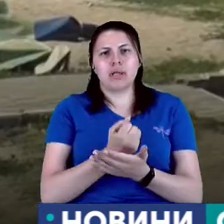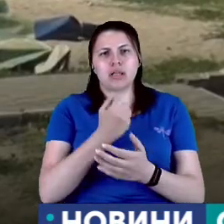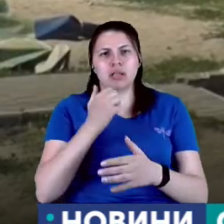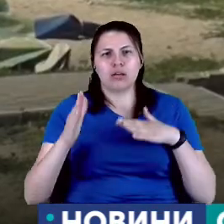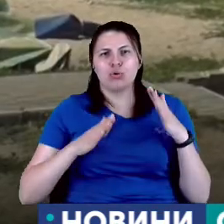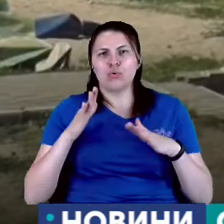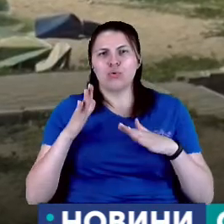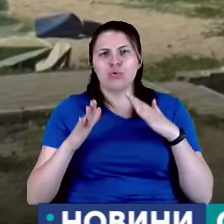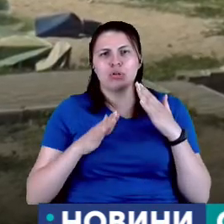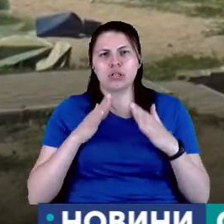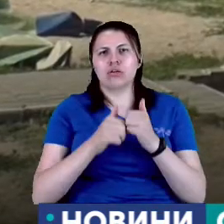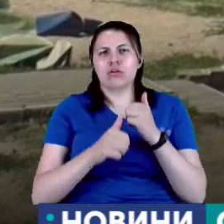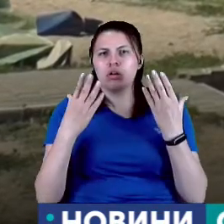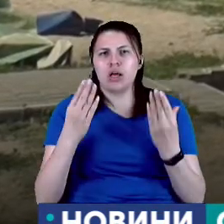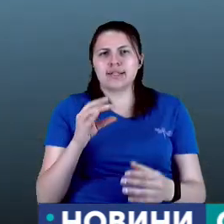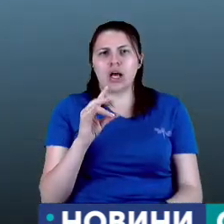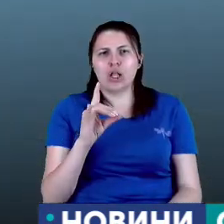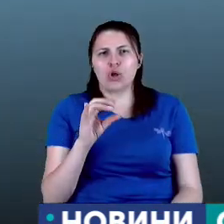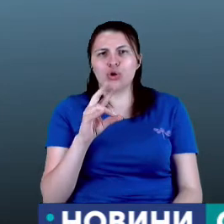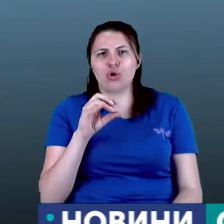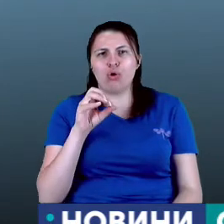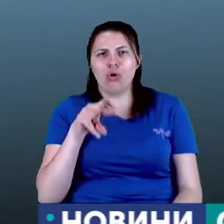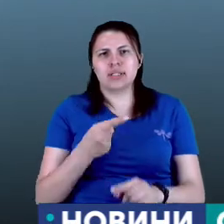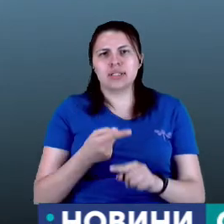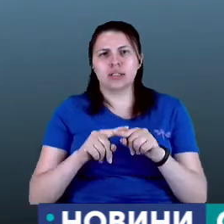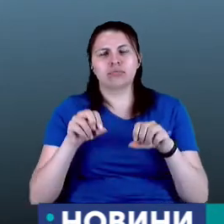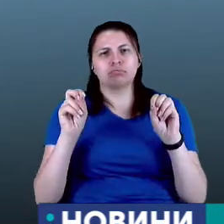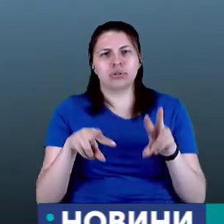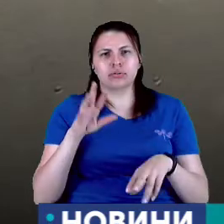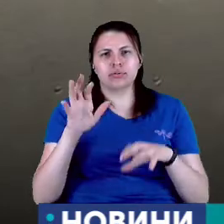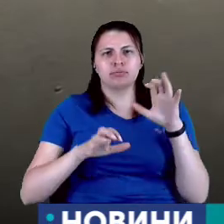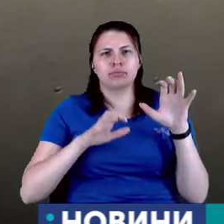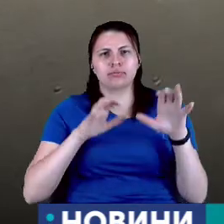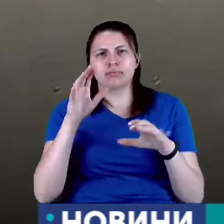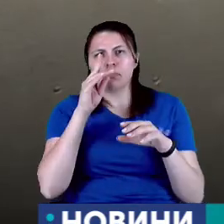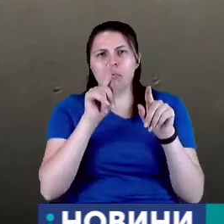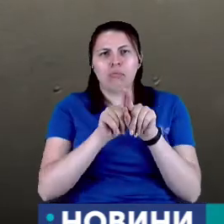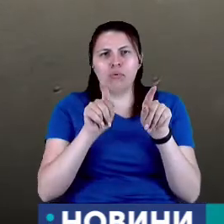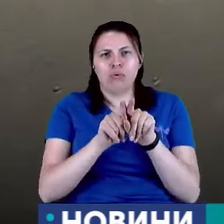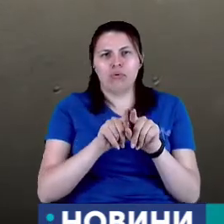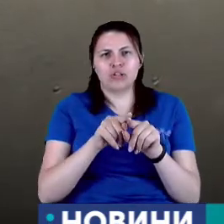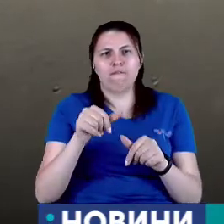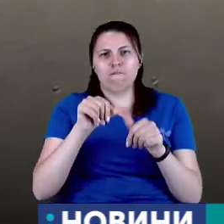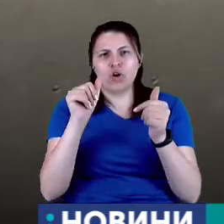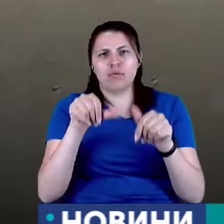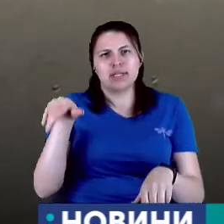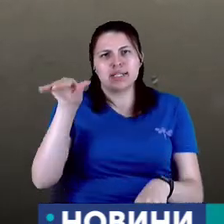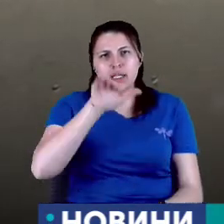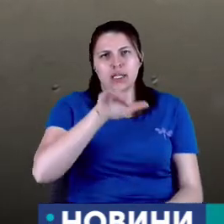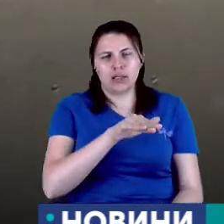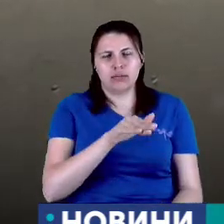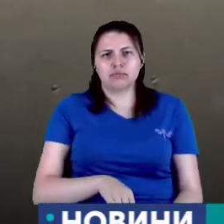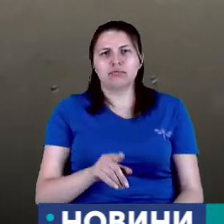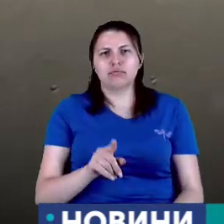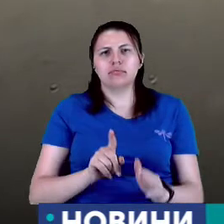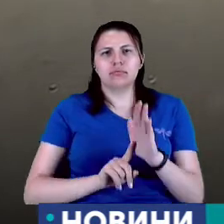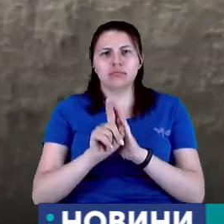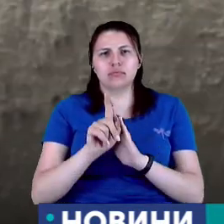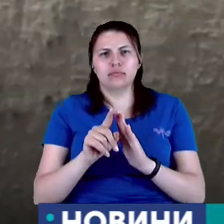споруда з зачіпками для ніг та рук, своєрідна імітація скелі. Ізначально перед стартом ми виставляємо собі